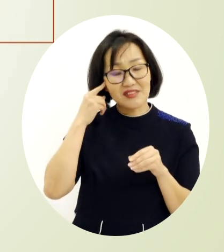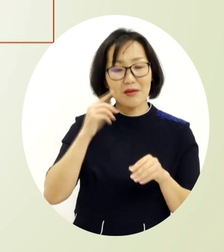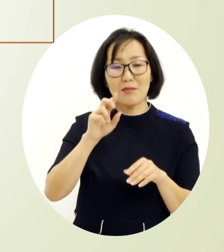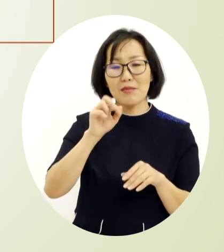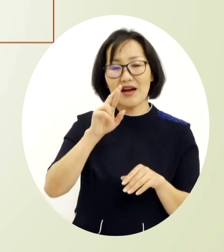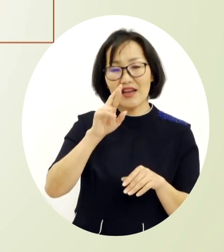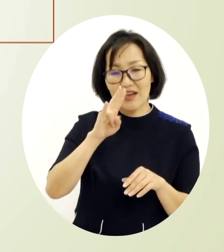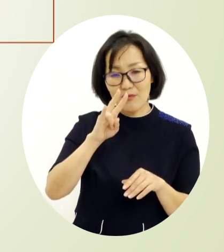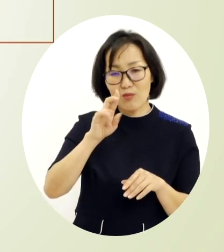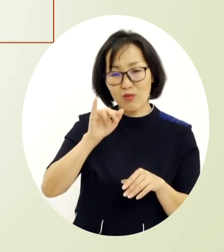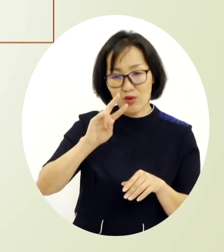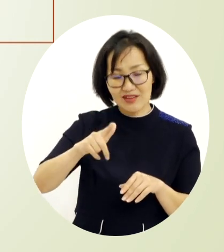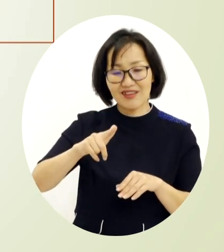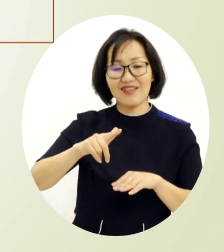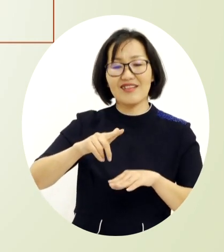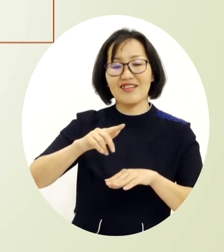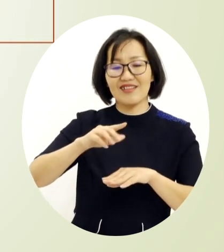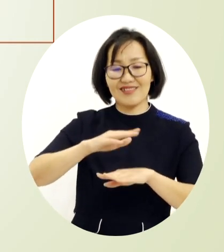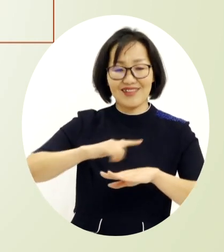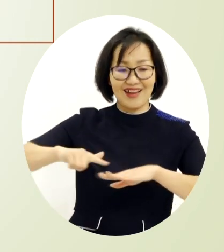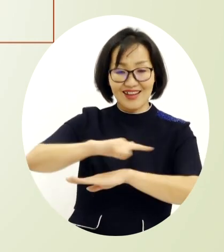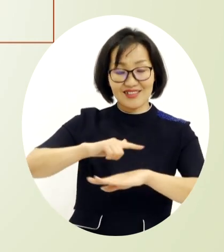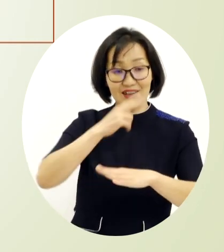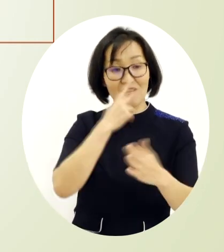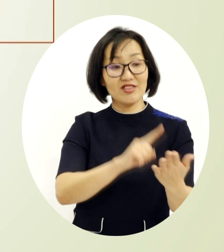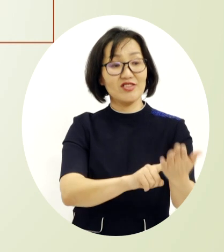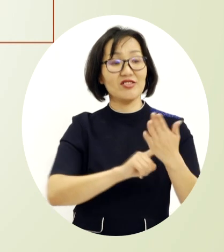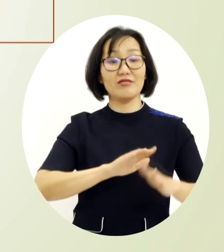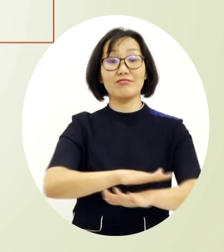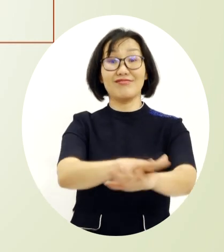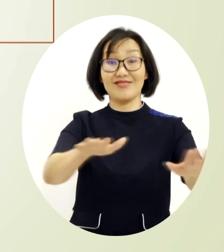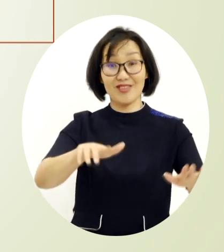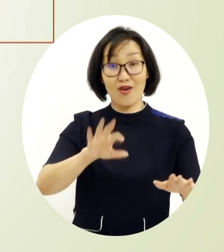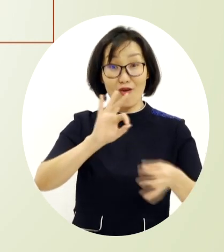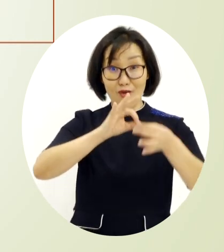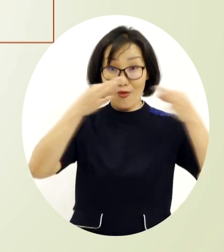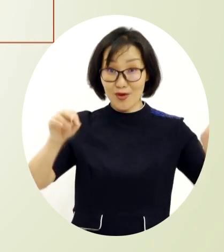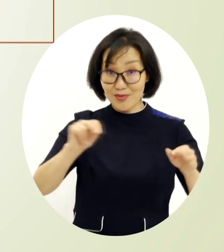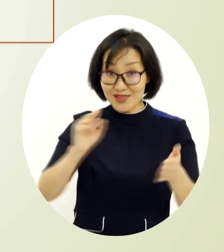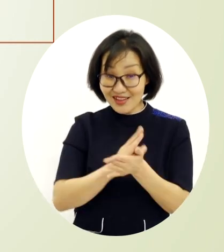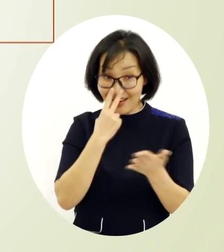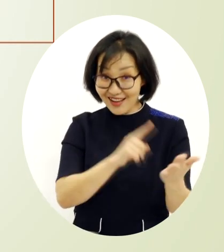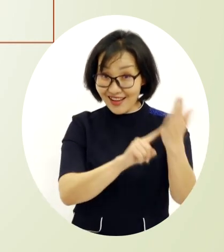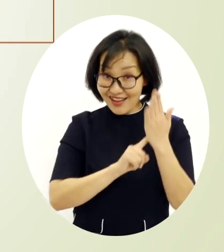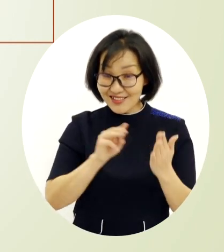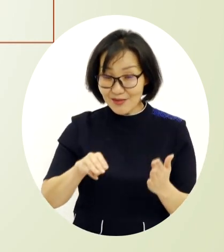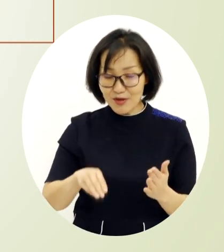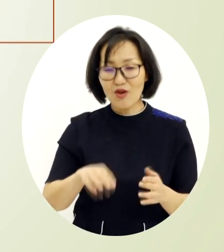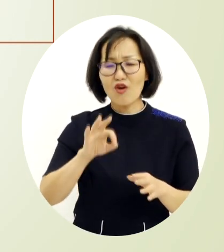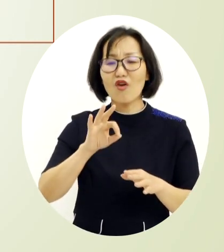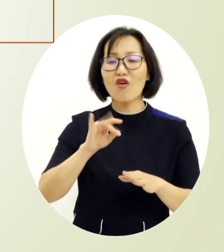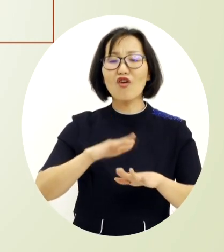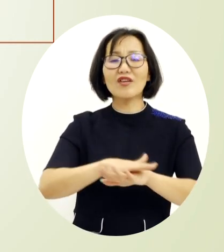баян булгийн тал цийлэлцэн гэсэн өгүүлбэрээс олж мэдлээ. Мөн өргөн талын дундх ганц айл